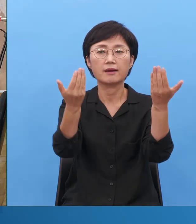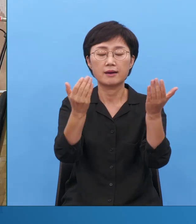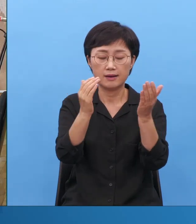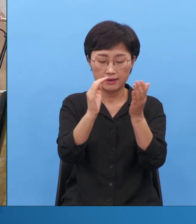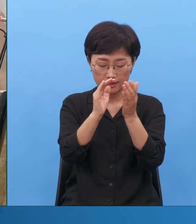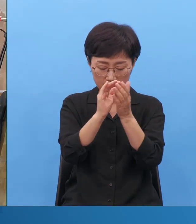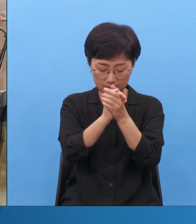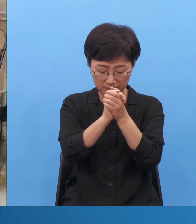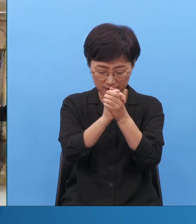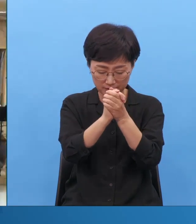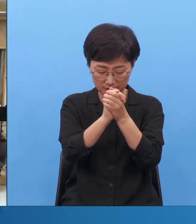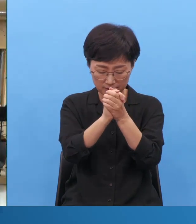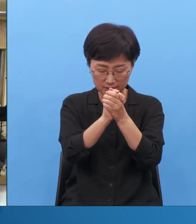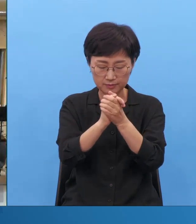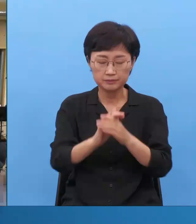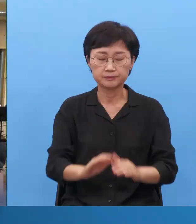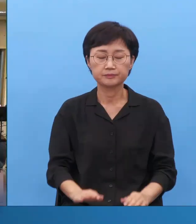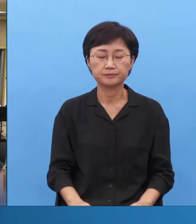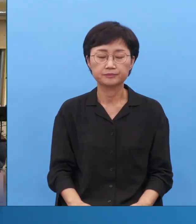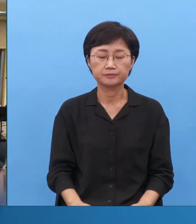아멘. Amen.